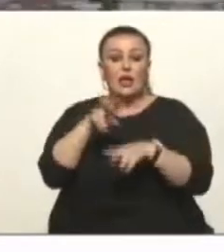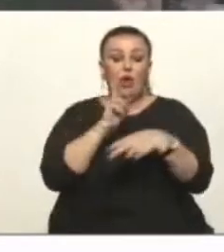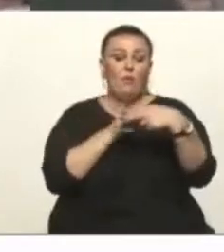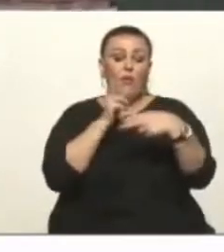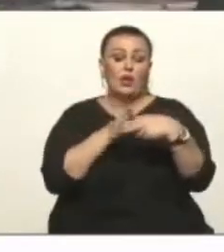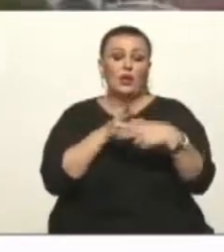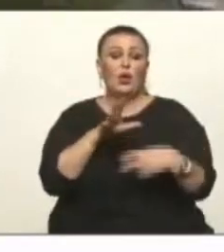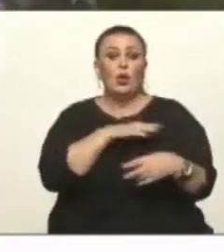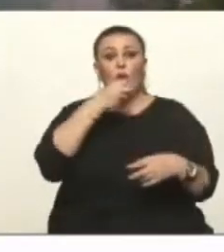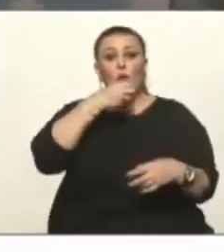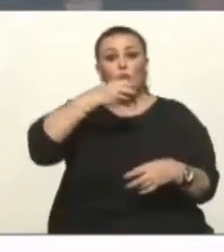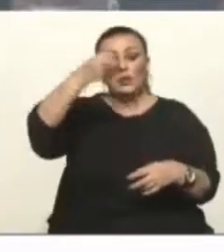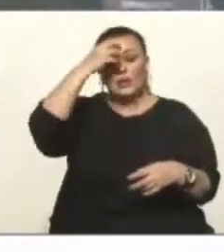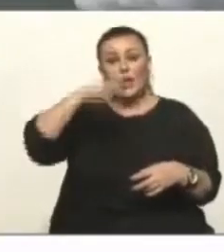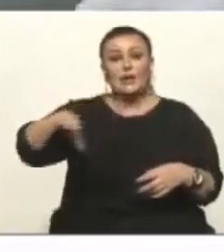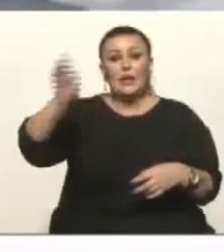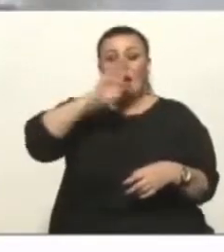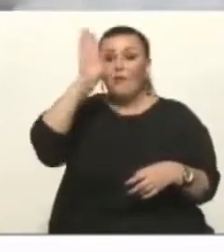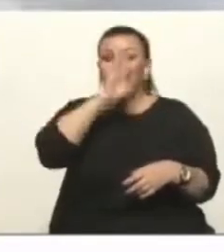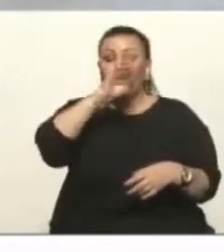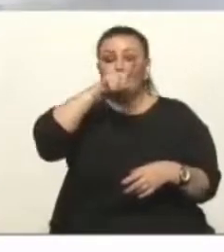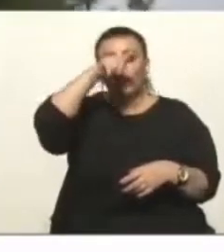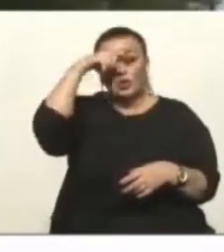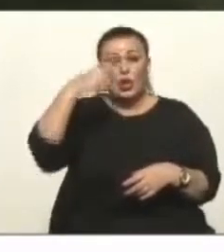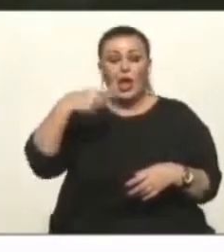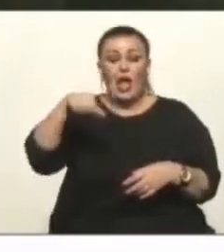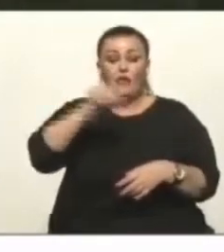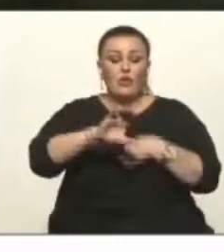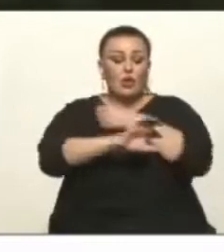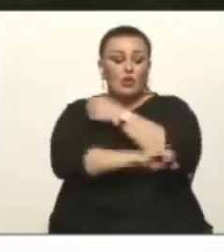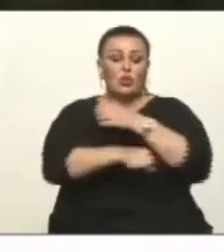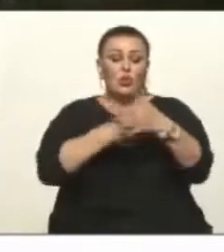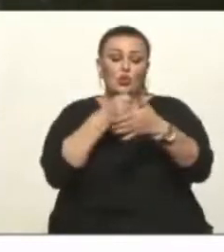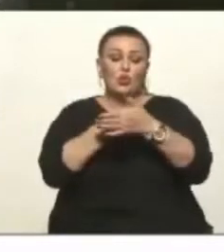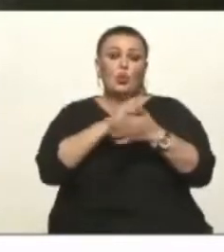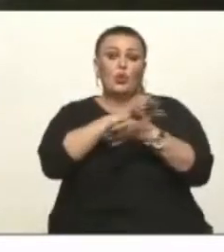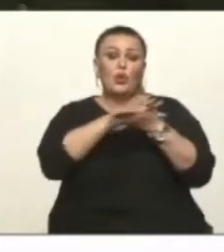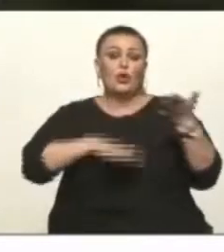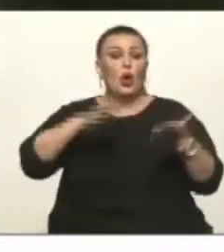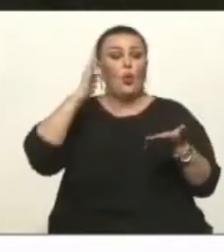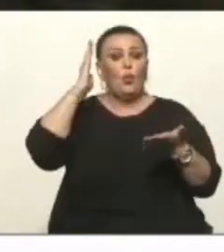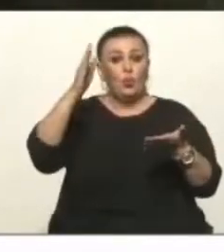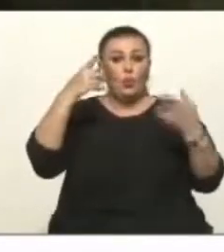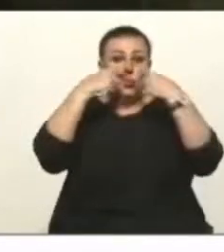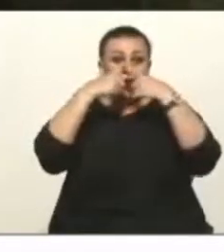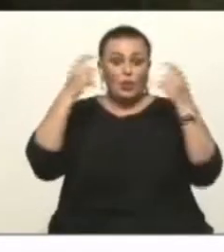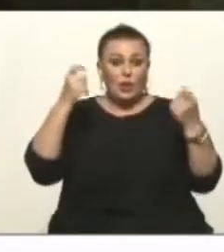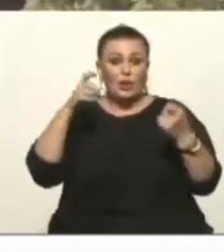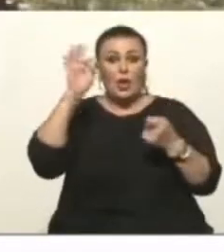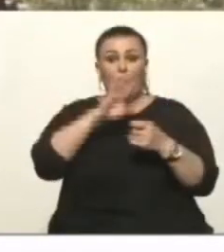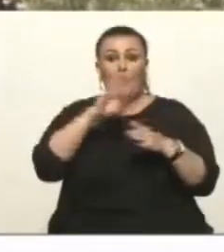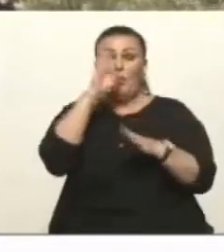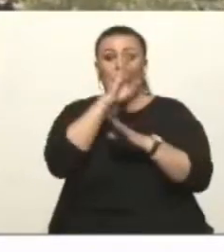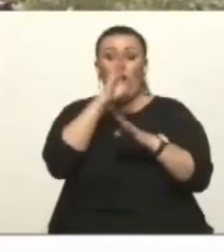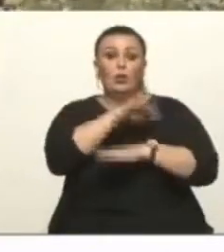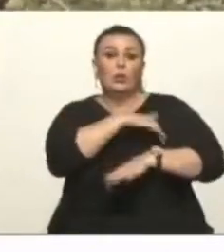maneələr törədir. Yunanıstanda isti hava şəraiti hələ bu həftənin sonuna qədər davam edəcəyi bildirilir və